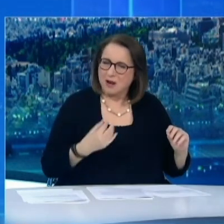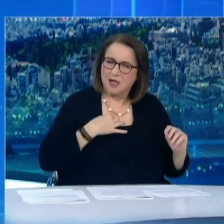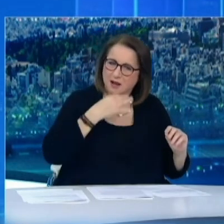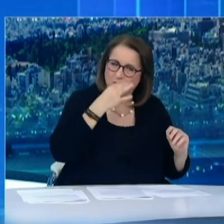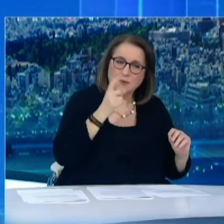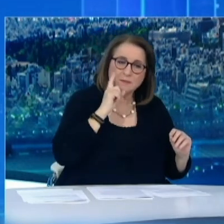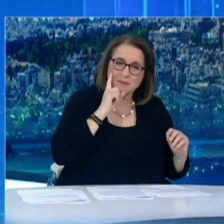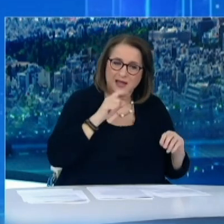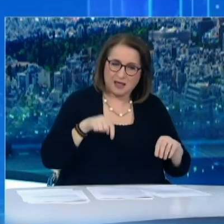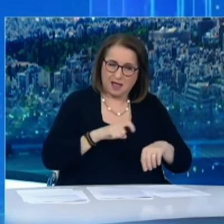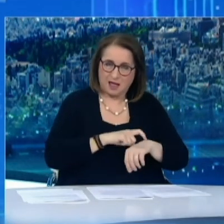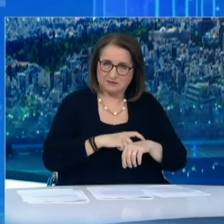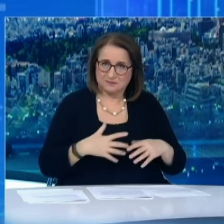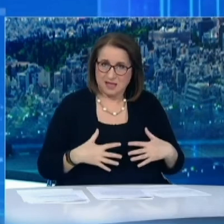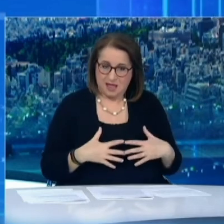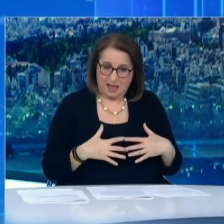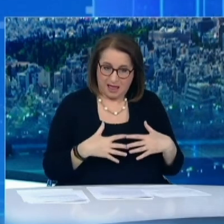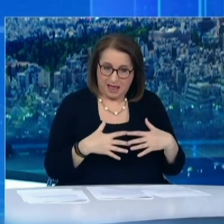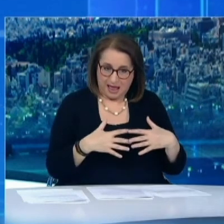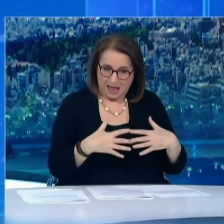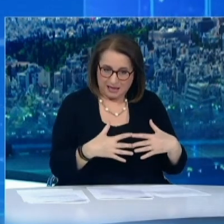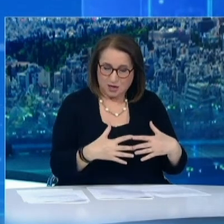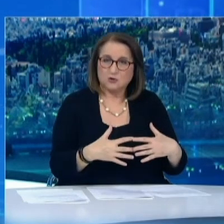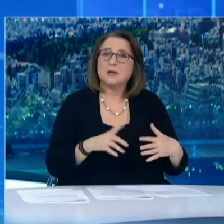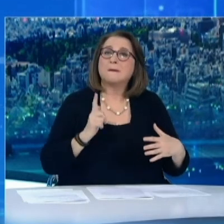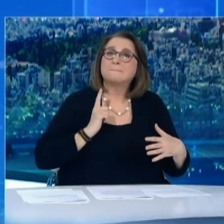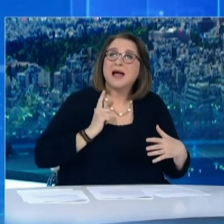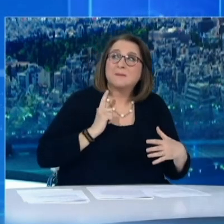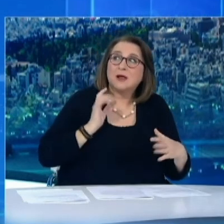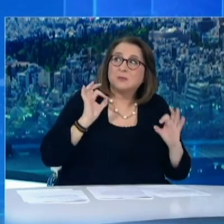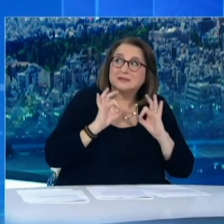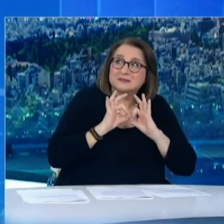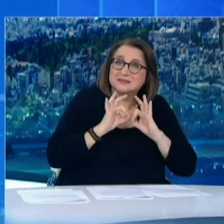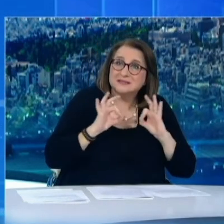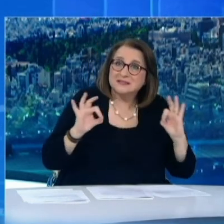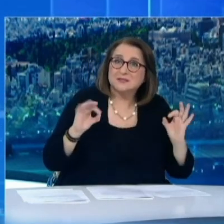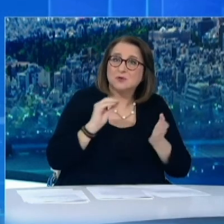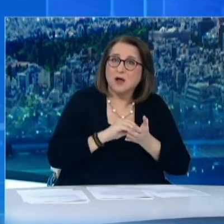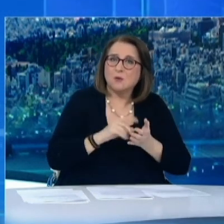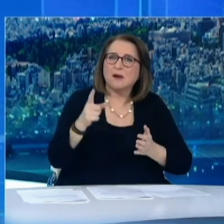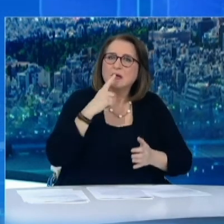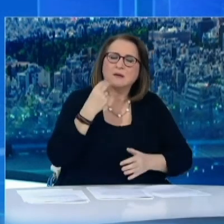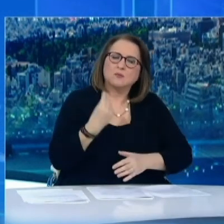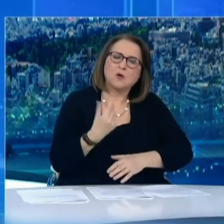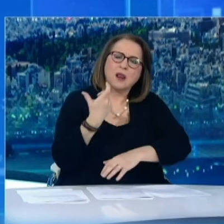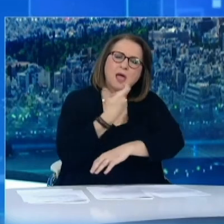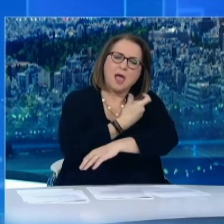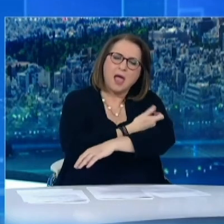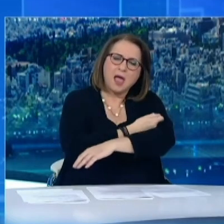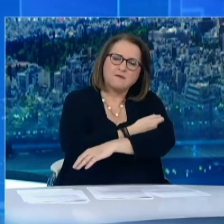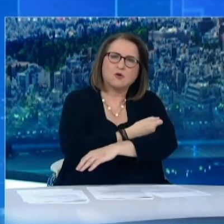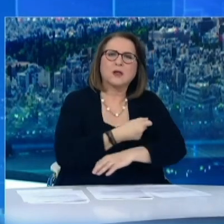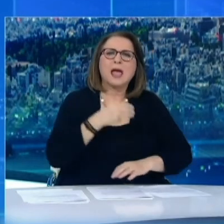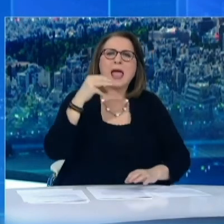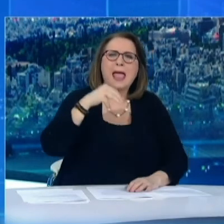τώρα, μέχρι να προκύψουν αυτά τα στοιχεία, να εμβολιαστεί καλύτερα με ένα εμβόλιο mRNA